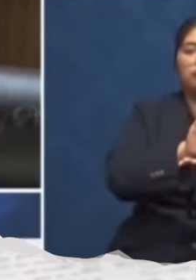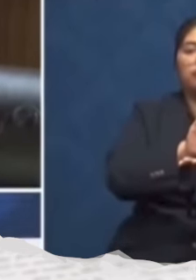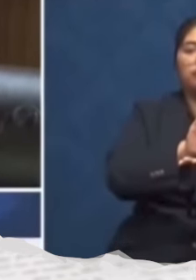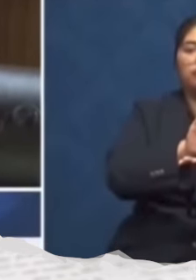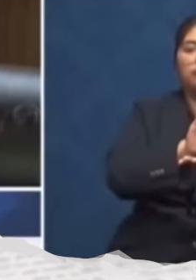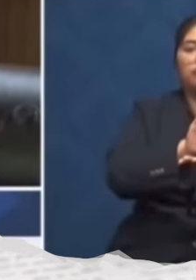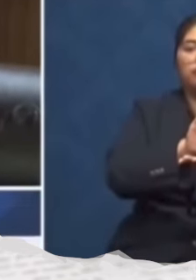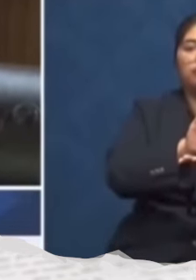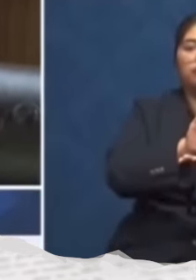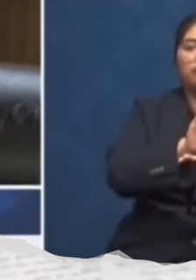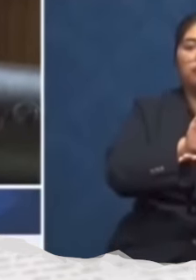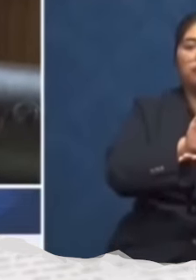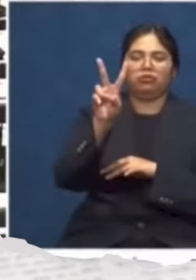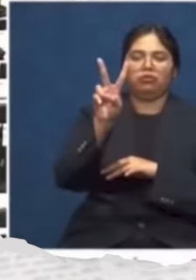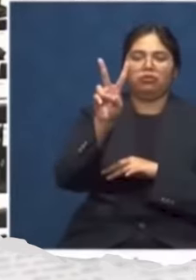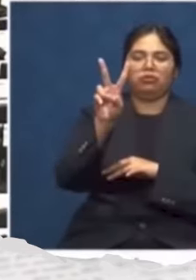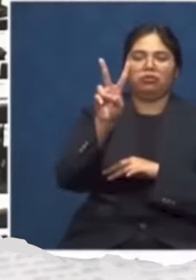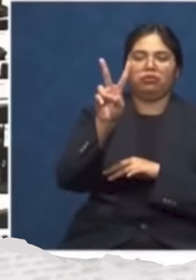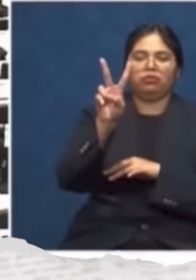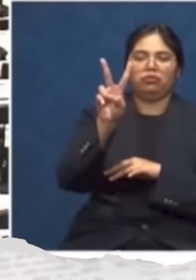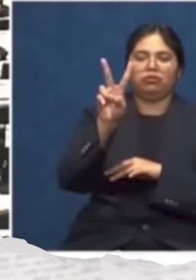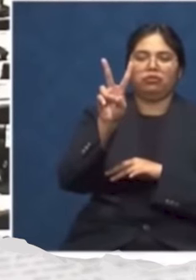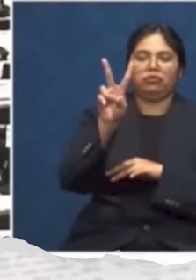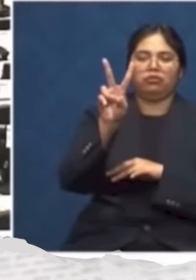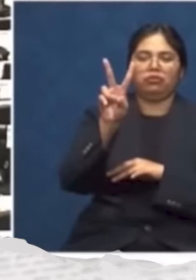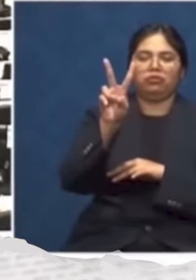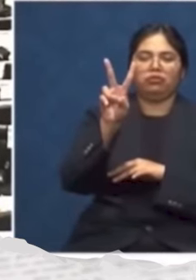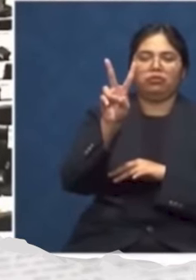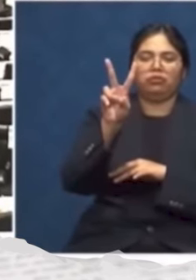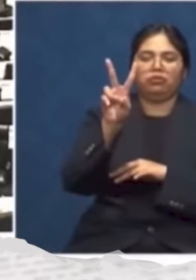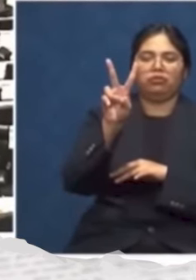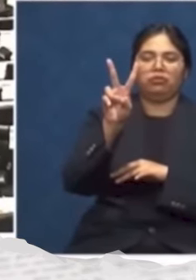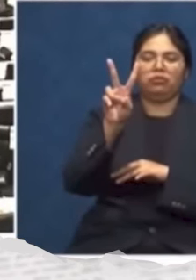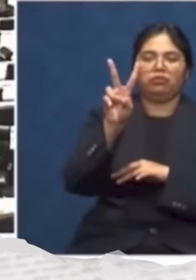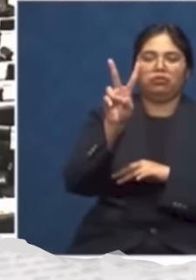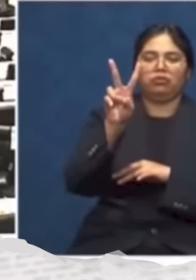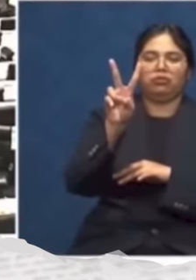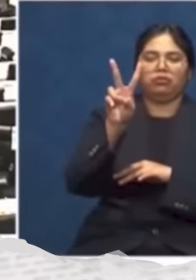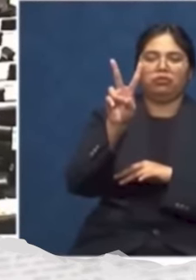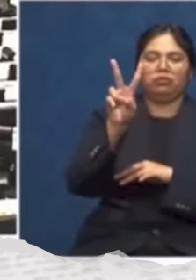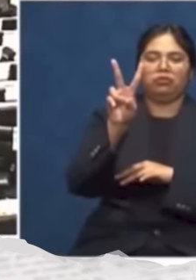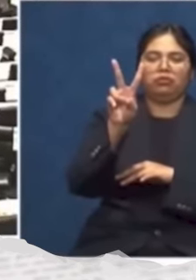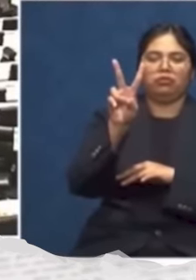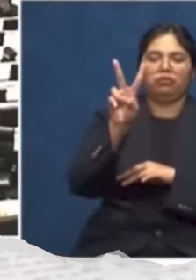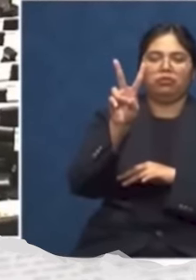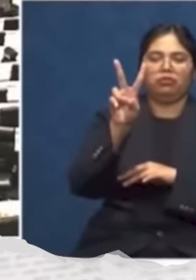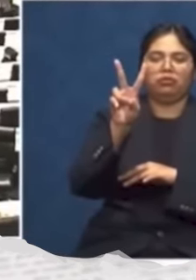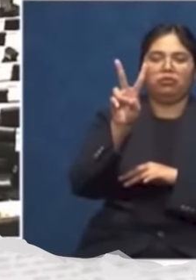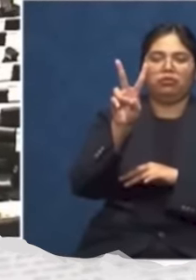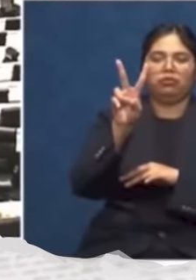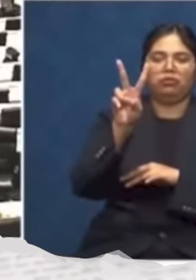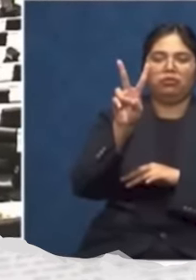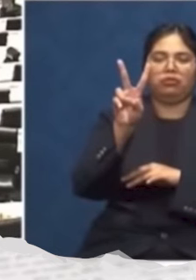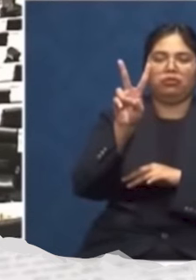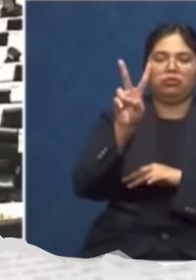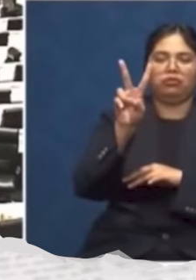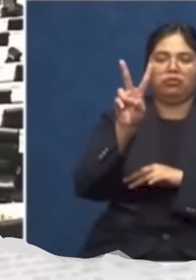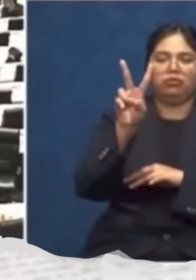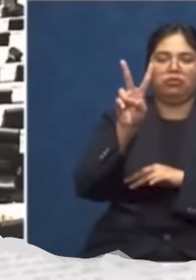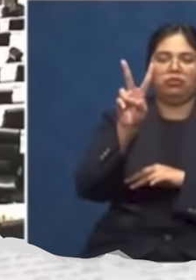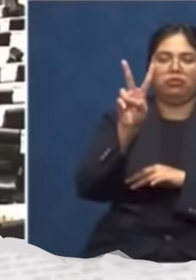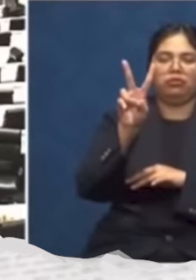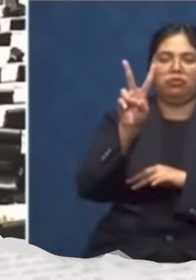ยังไม่ได้เข้าไปบริหารแต่คุยแบบผู้ใหญ่ที่อยากเห็นบ้านเมืองเนี่ยเดินไปข้างหน้าทหารเนี่ยพร้อมดูแลประชาชนในวิกฤตและภัยพิบัติ